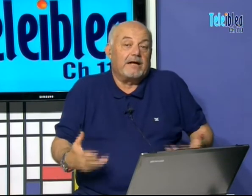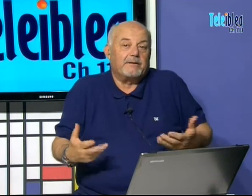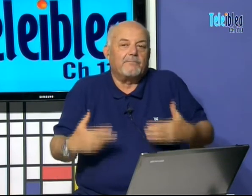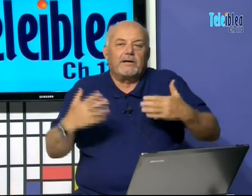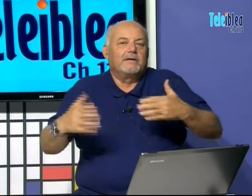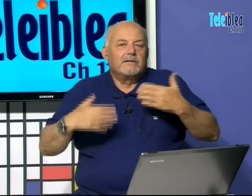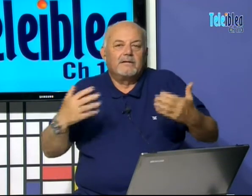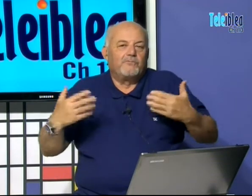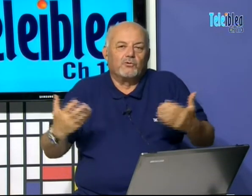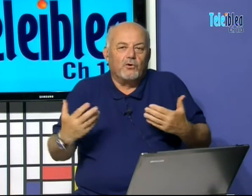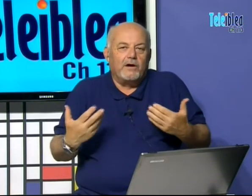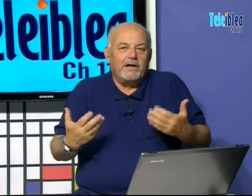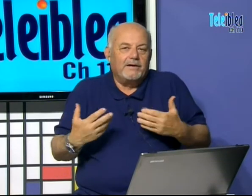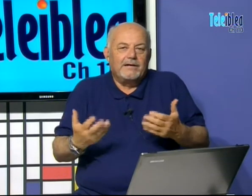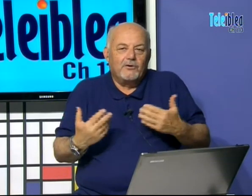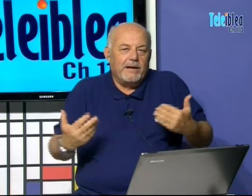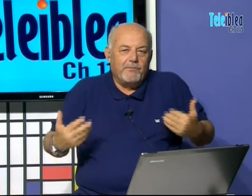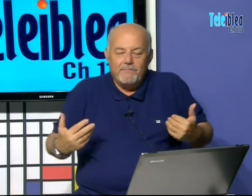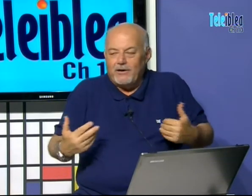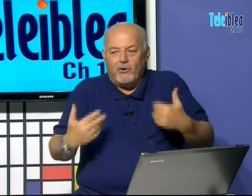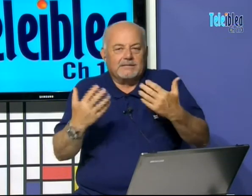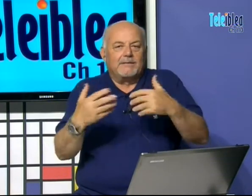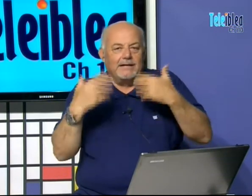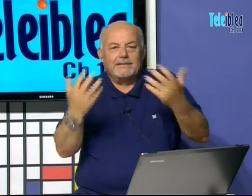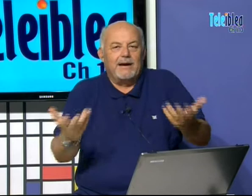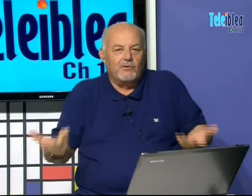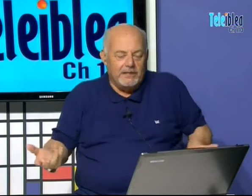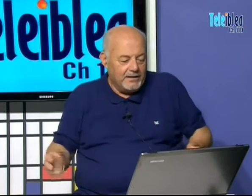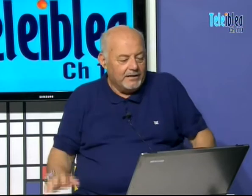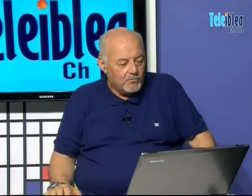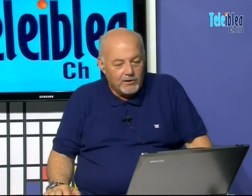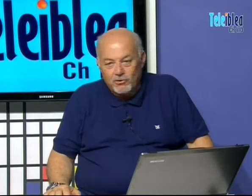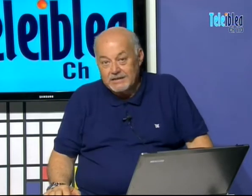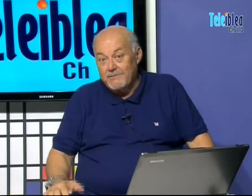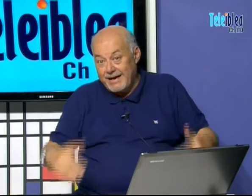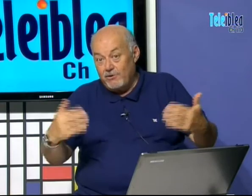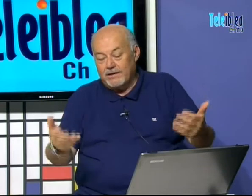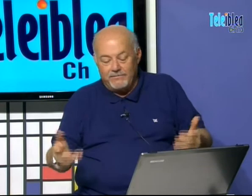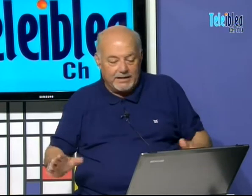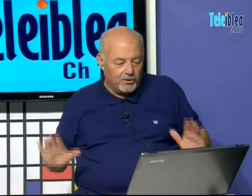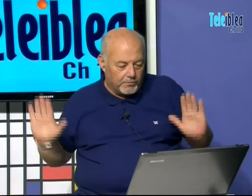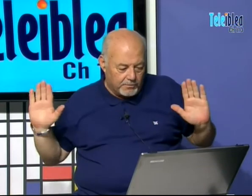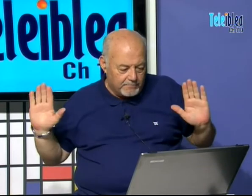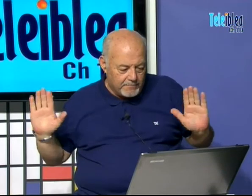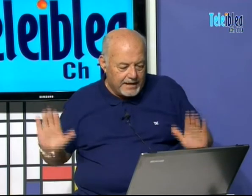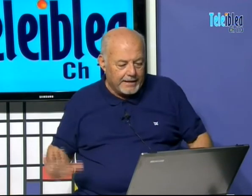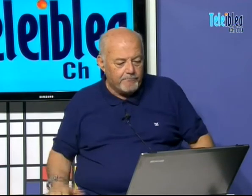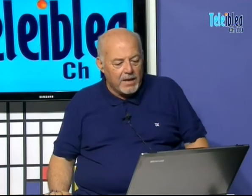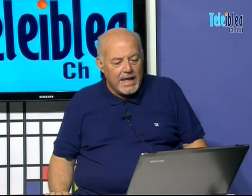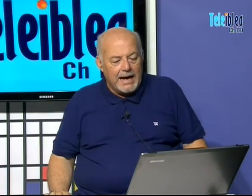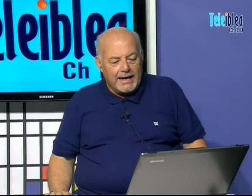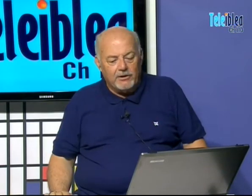migliorare, perché poi il futuro non è più in mano nostra, ma diamogli qualcosa di meglio a chi viene dopo. Va